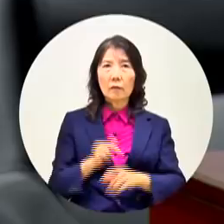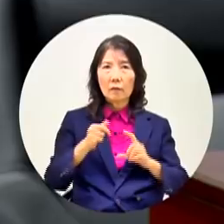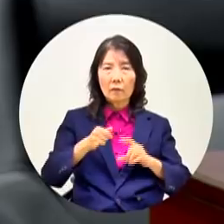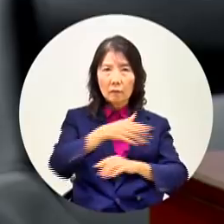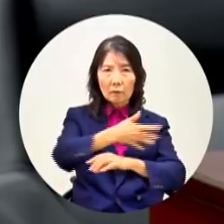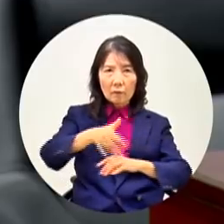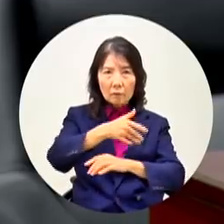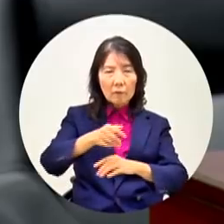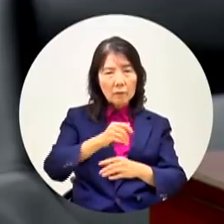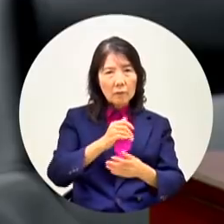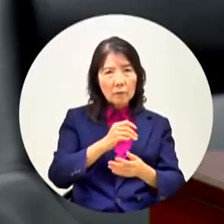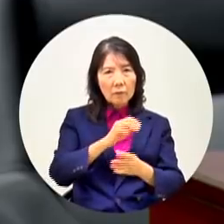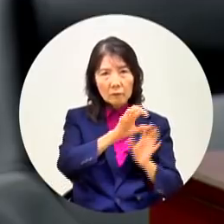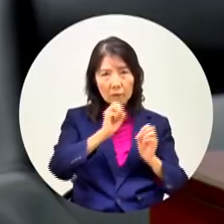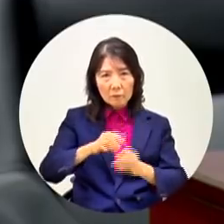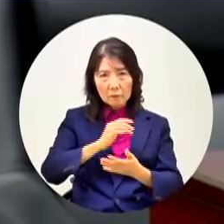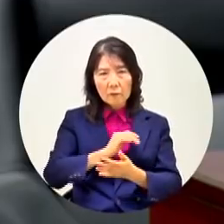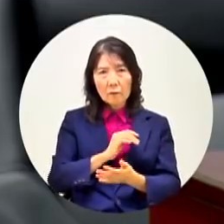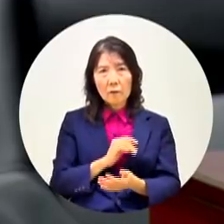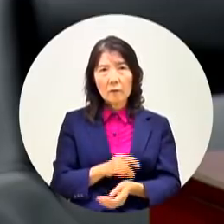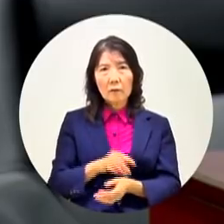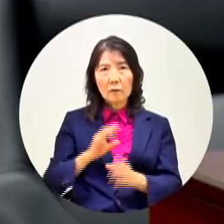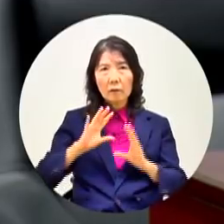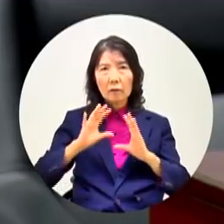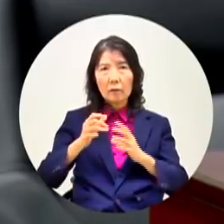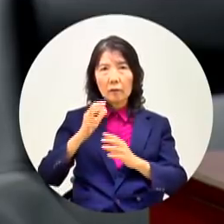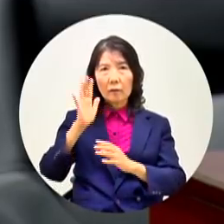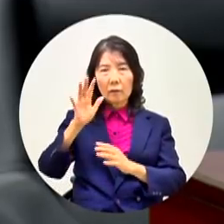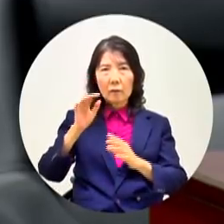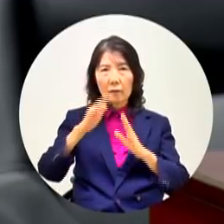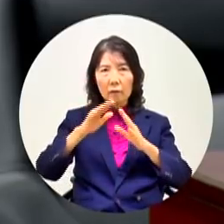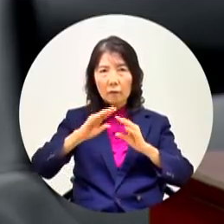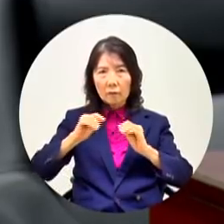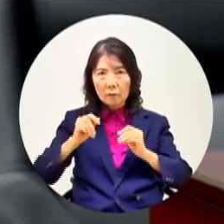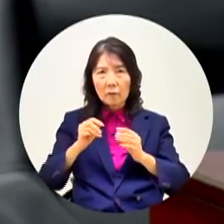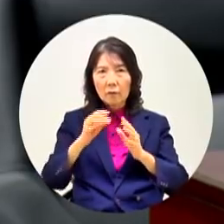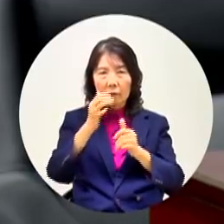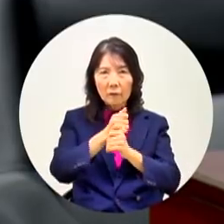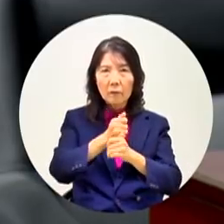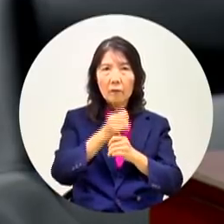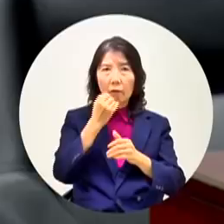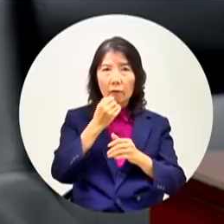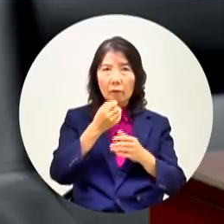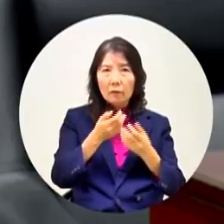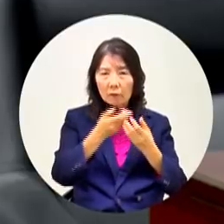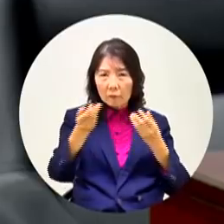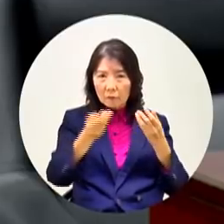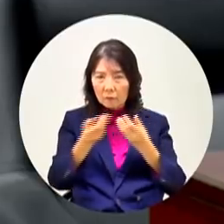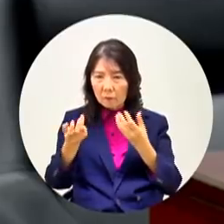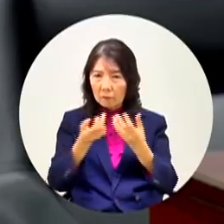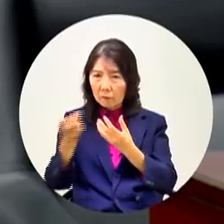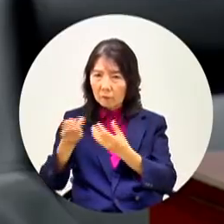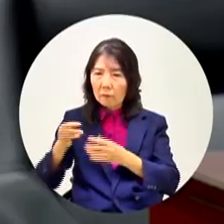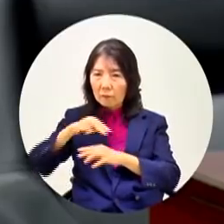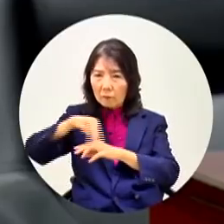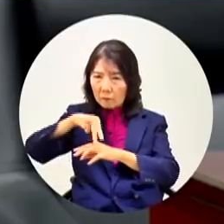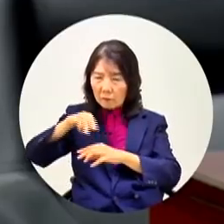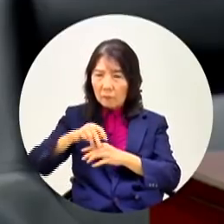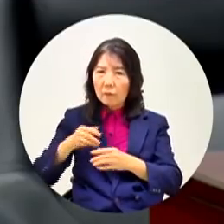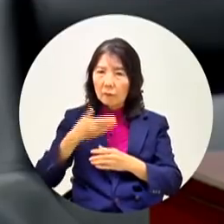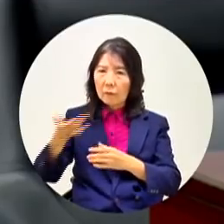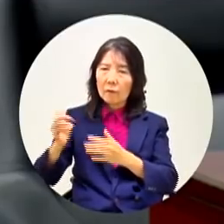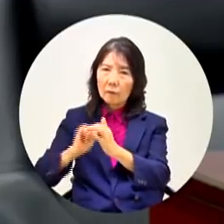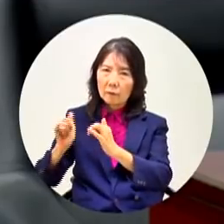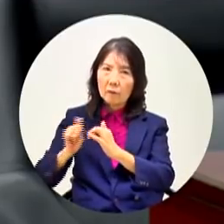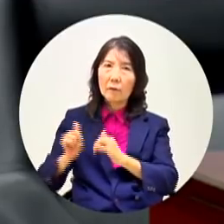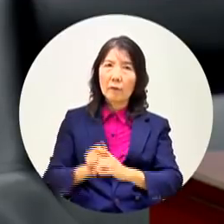废掉，它、啊、废掉，他们国有财产时才可以分割出来让售给百姓。当然，这个土地你若把废